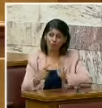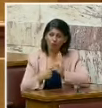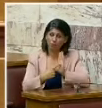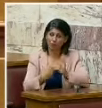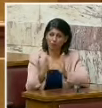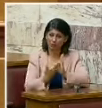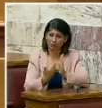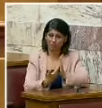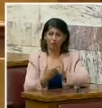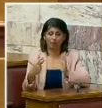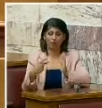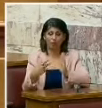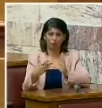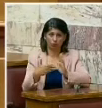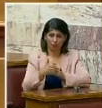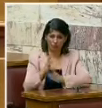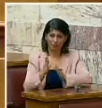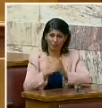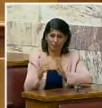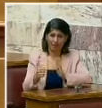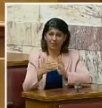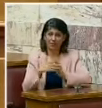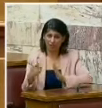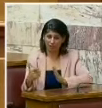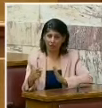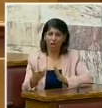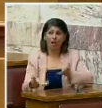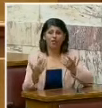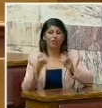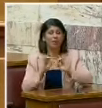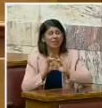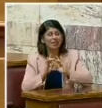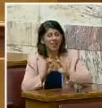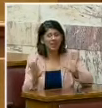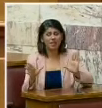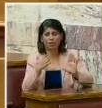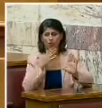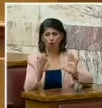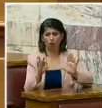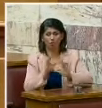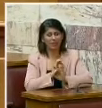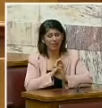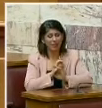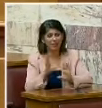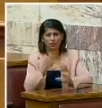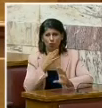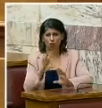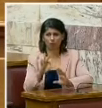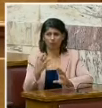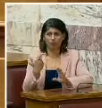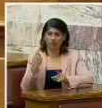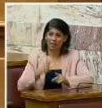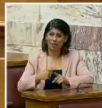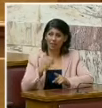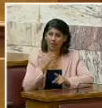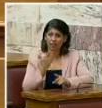για το 2015 και για το 2016 και για το 2017. Δεν υπήρχε κανείς λόγος, κύριε Τσίπρα. Κανείς λόγος γιατί η Ελλάδα δεν μπορούσε να έχει την